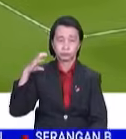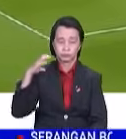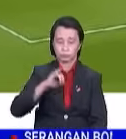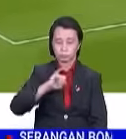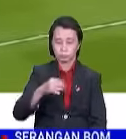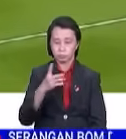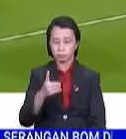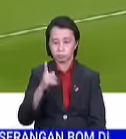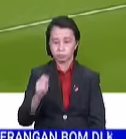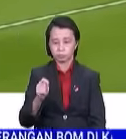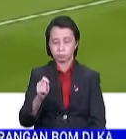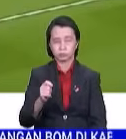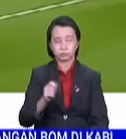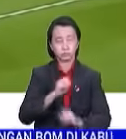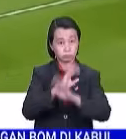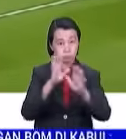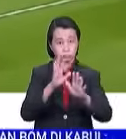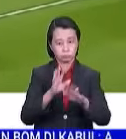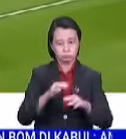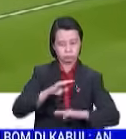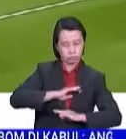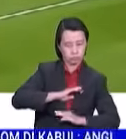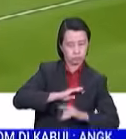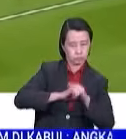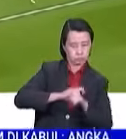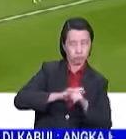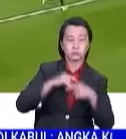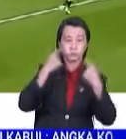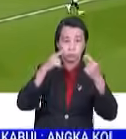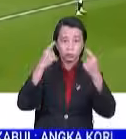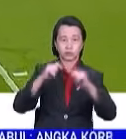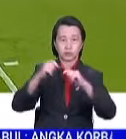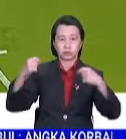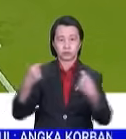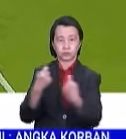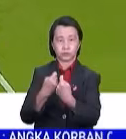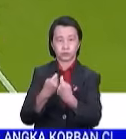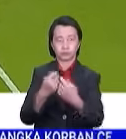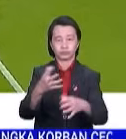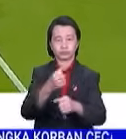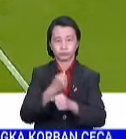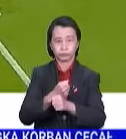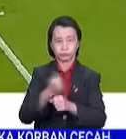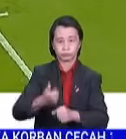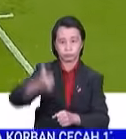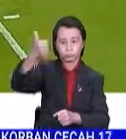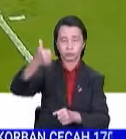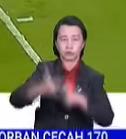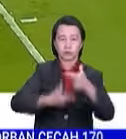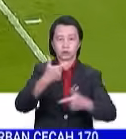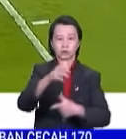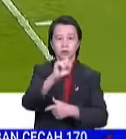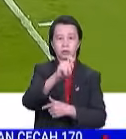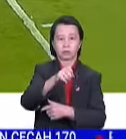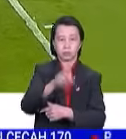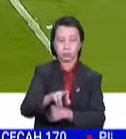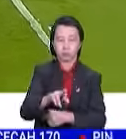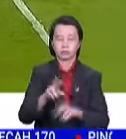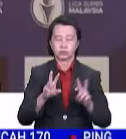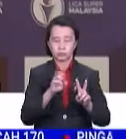jadiin Benjamin moral jelas sekali berpuas hati di atas kejayaan pasukannya yang merangkul gelaran Juara Liga Super